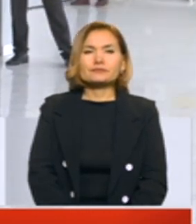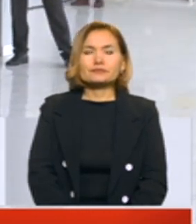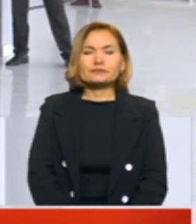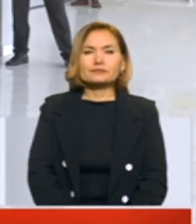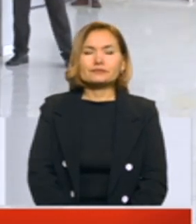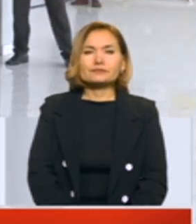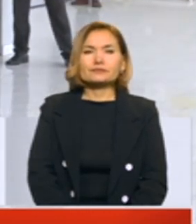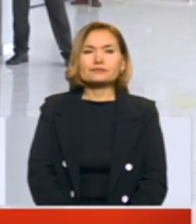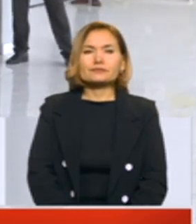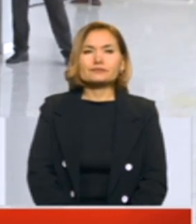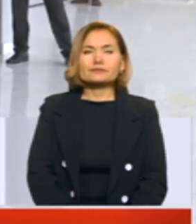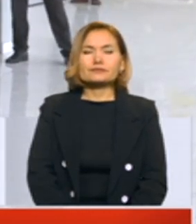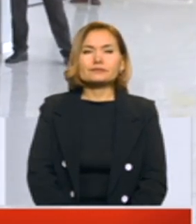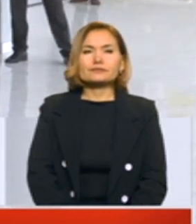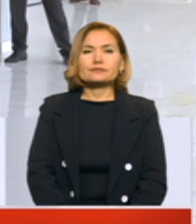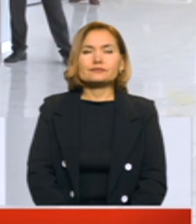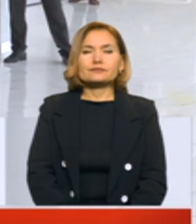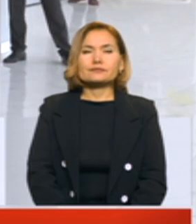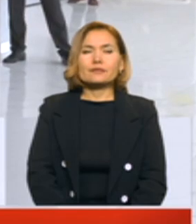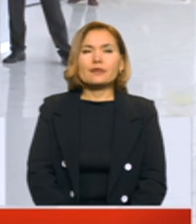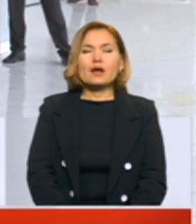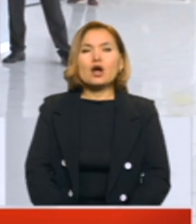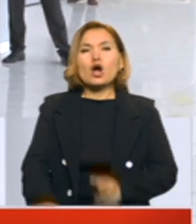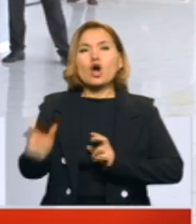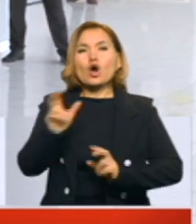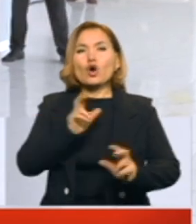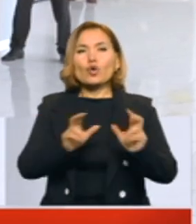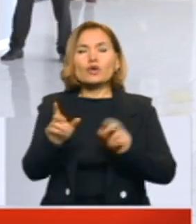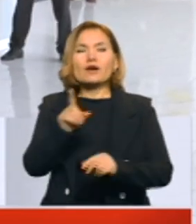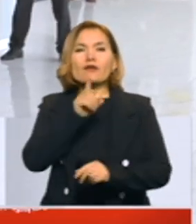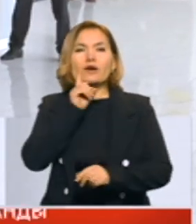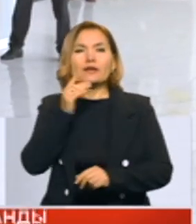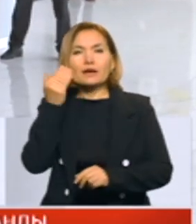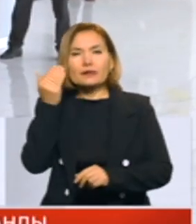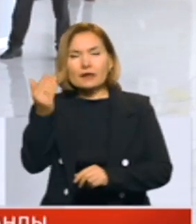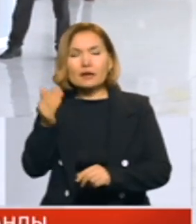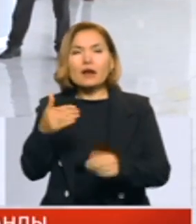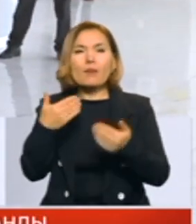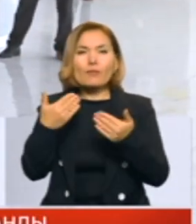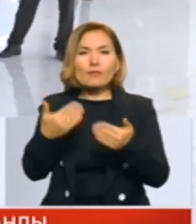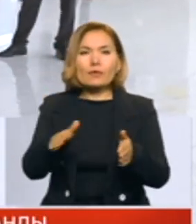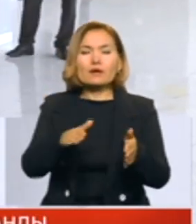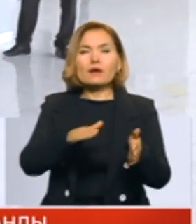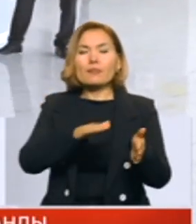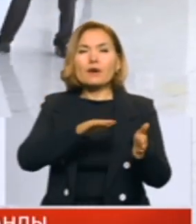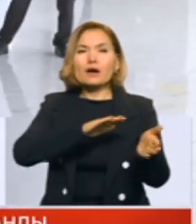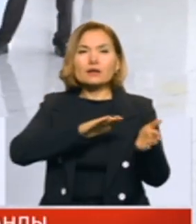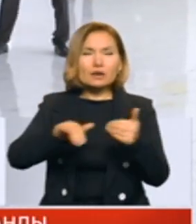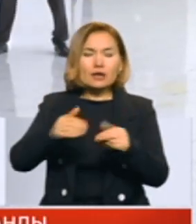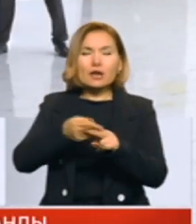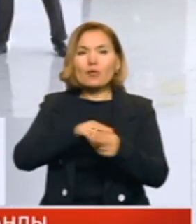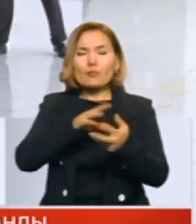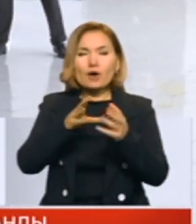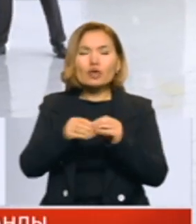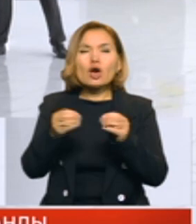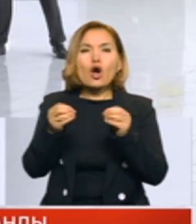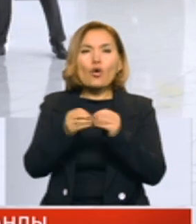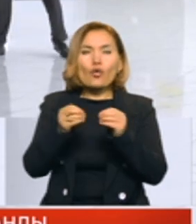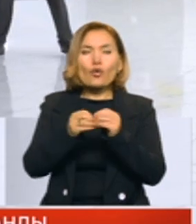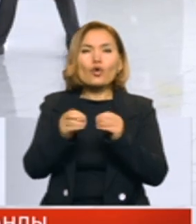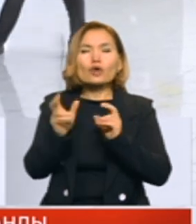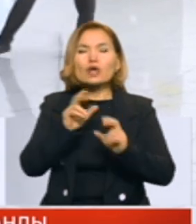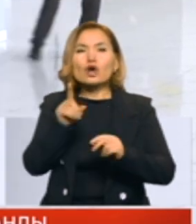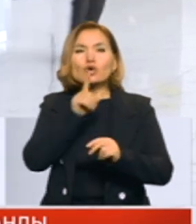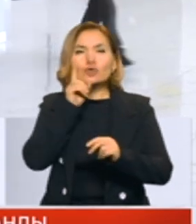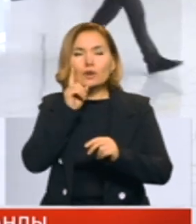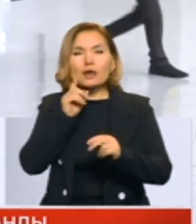Теңіз Шевройл, Карачагана, Кашаган. Университет түлектері еліміздегі айтулы кәсіпорындарға жұмысқа қабылданып жатыр. Биыл 10 студент Теңіз кенішінен іс